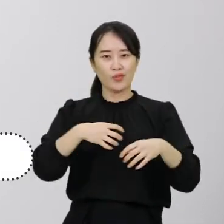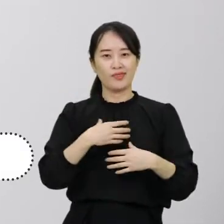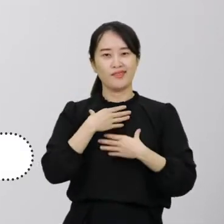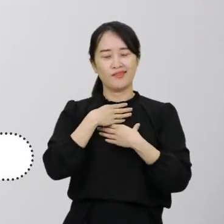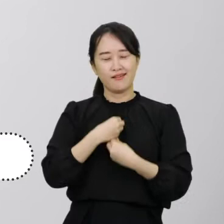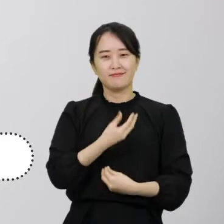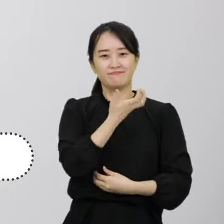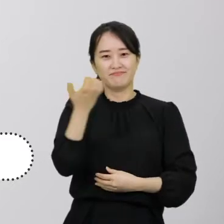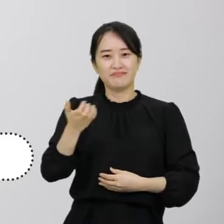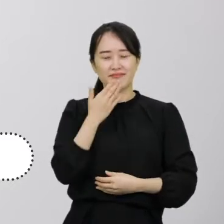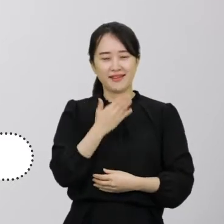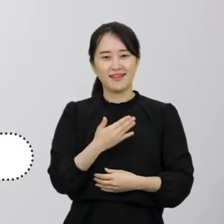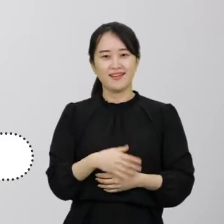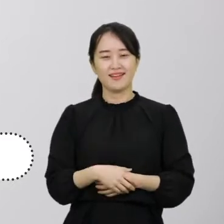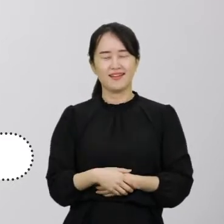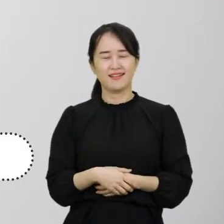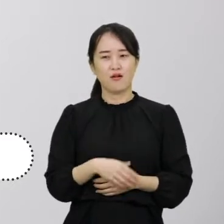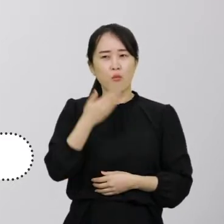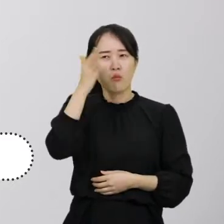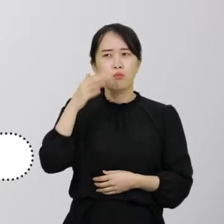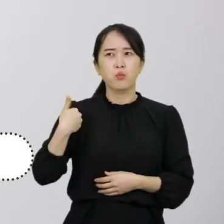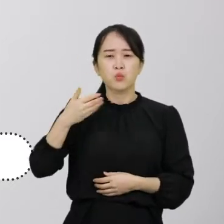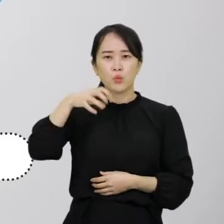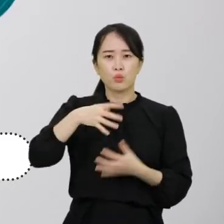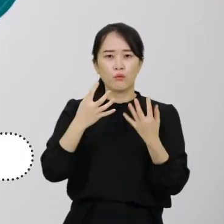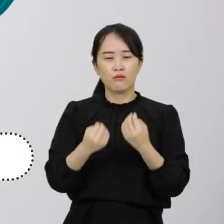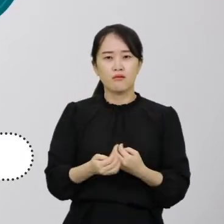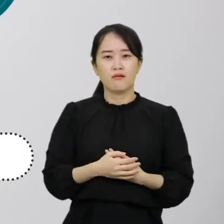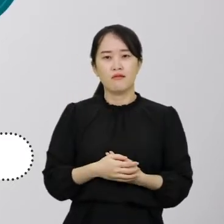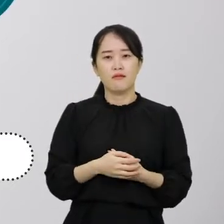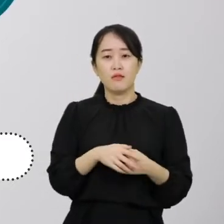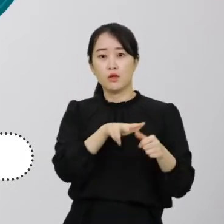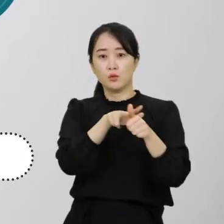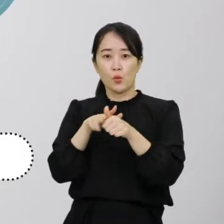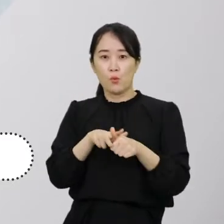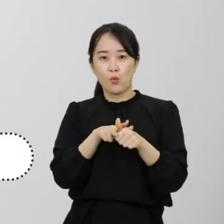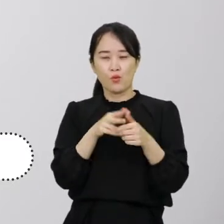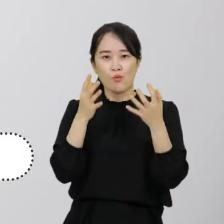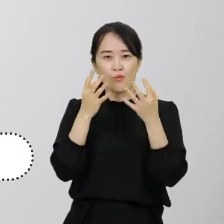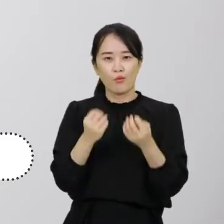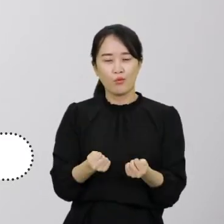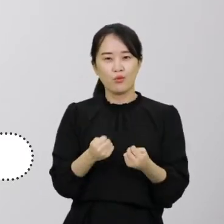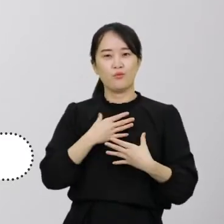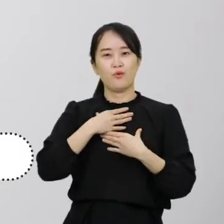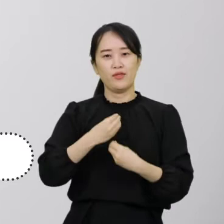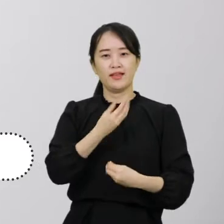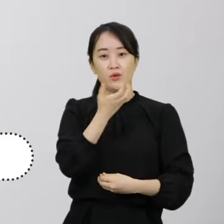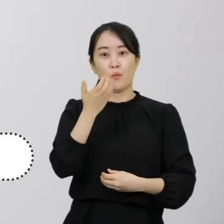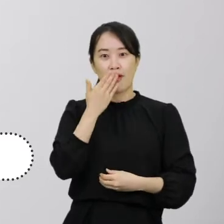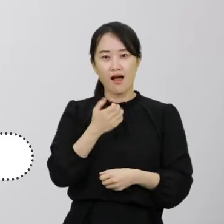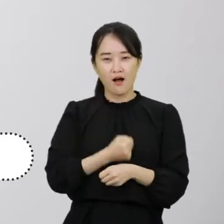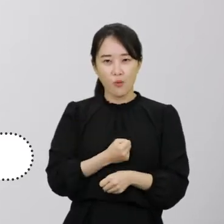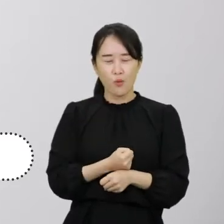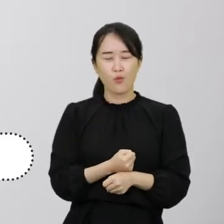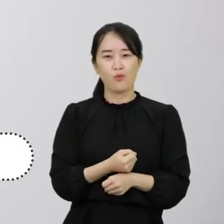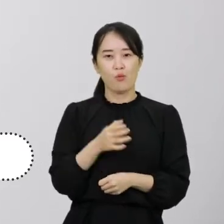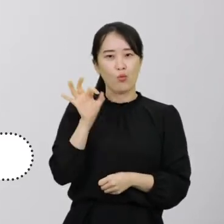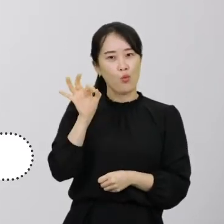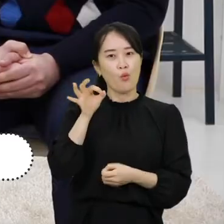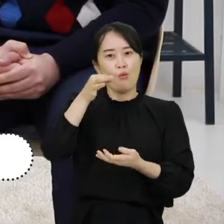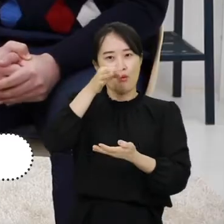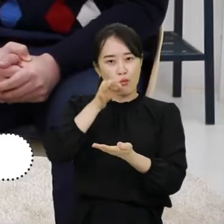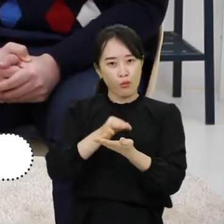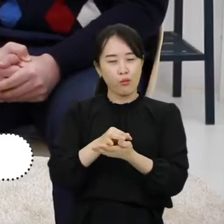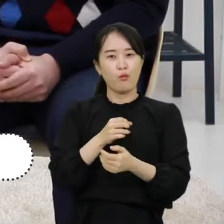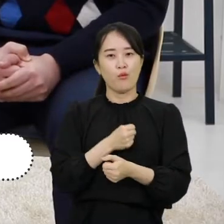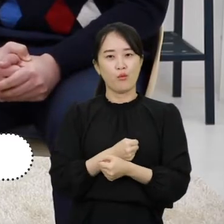있어서 아무래도 제가 잘 모르는 곳도 있고 하다 보니까 여러 가지 정보도 얻고 또 편안하게 이동할 수도 있고 요금책도 저렴하기도